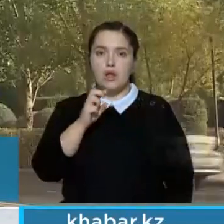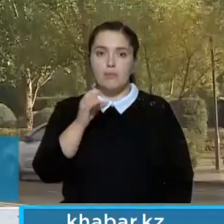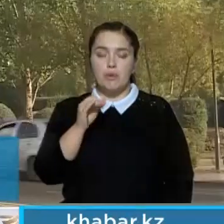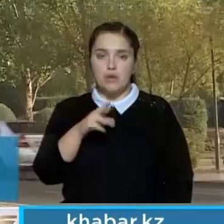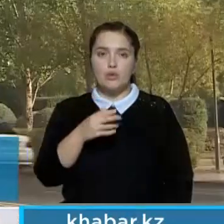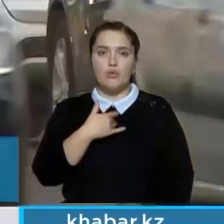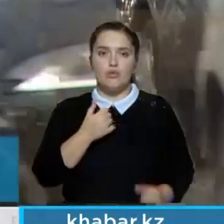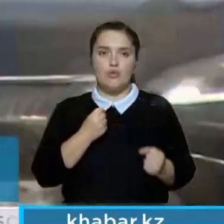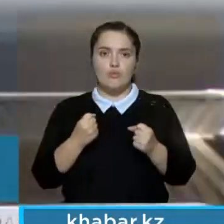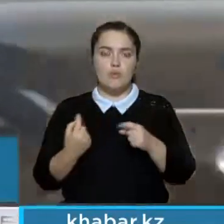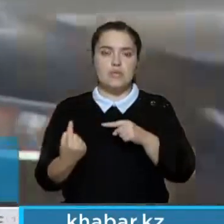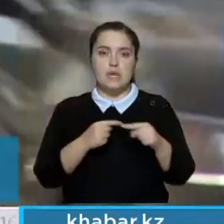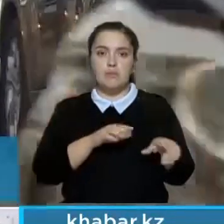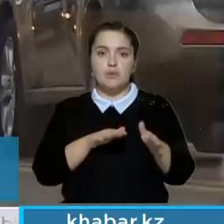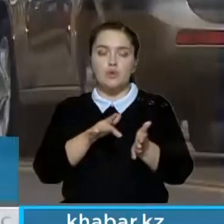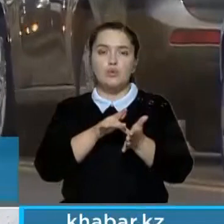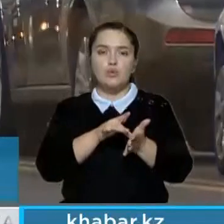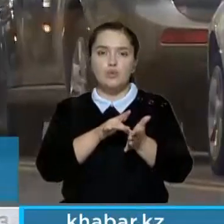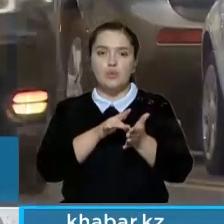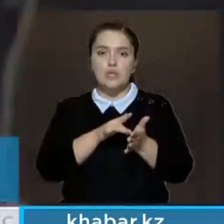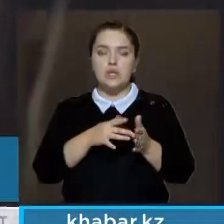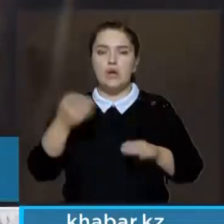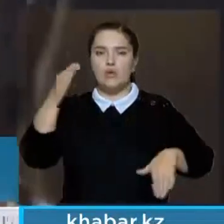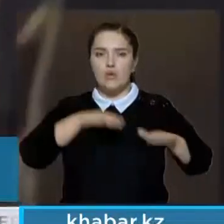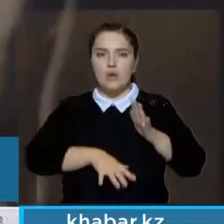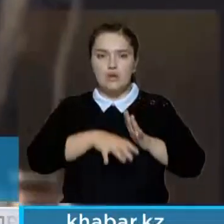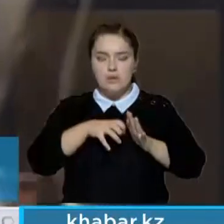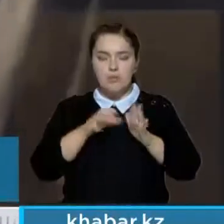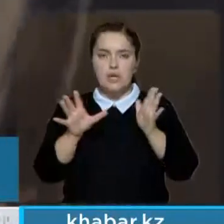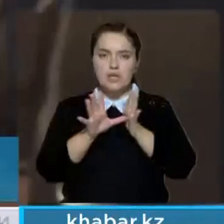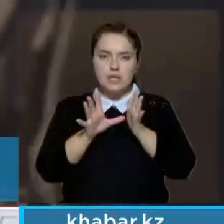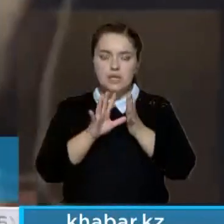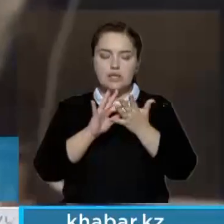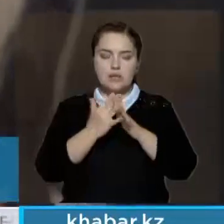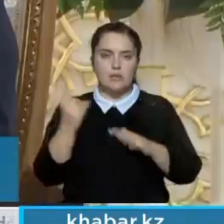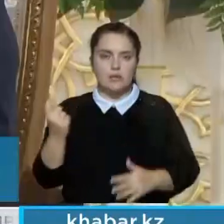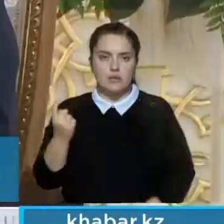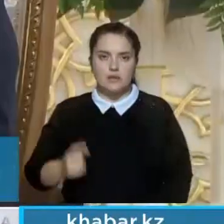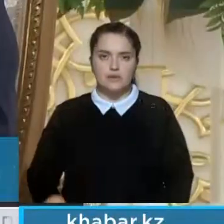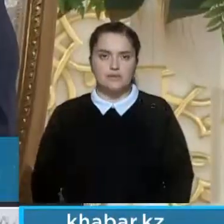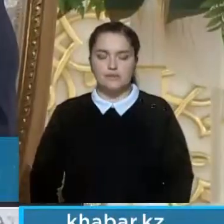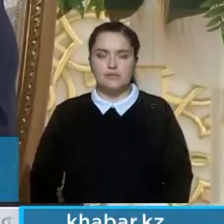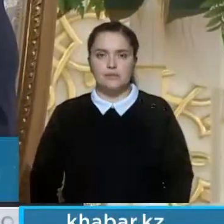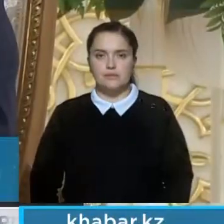намерена укрепить взаимодействие в туризме, горнодобывающей отрасли, энергетике и сельском хозяйстве.